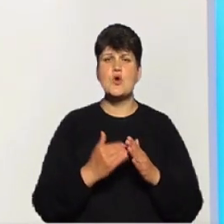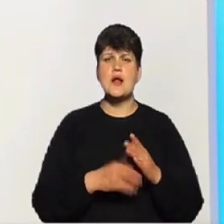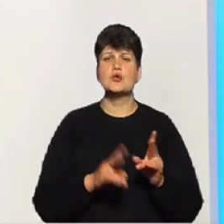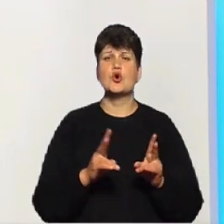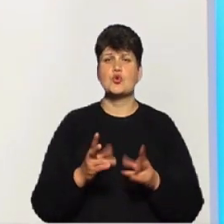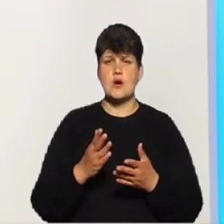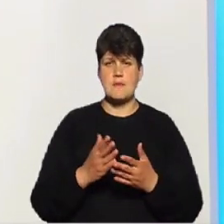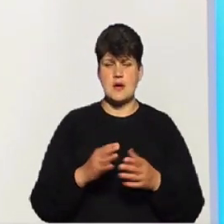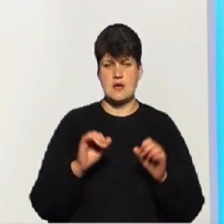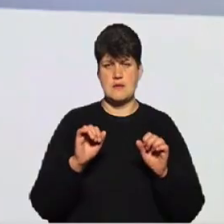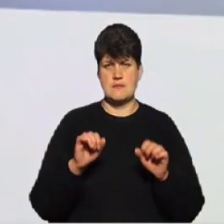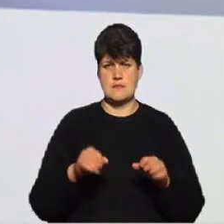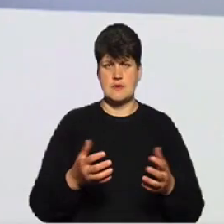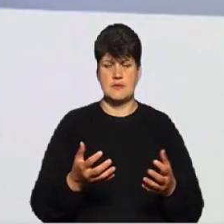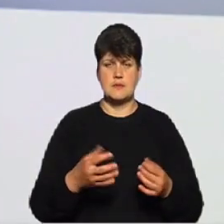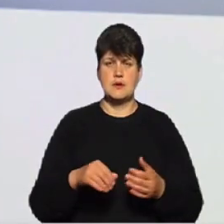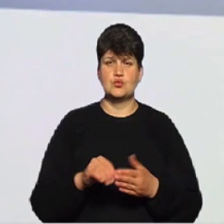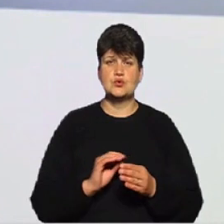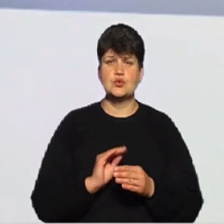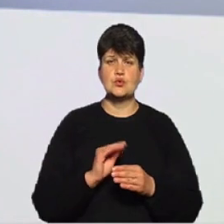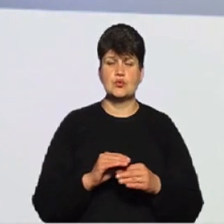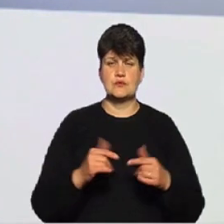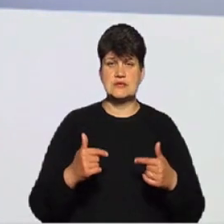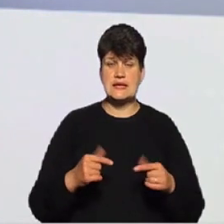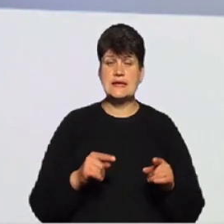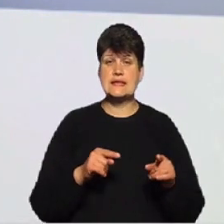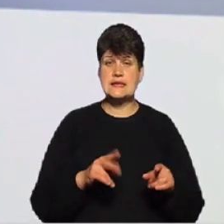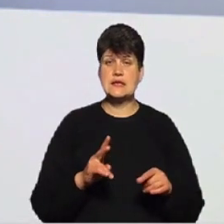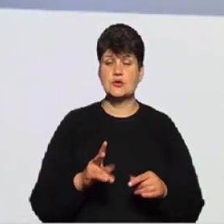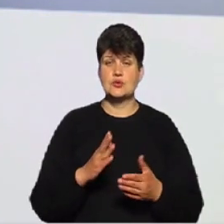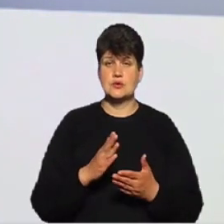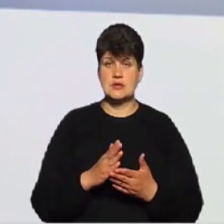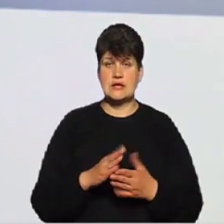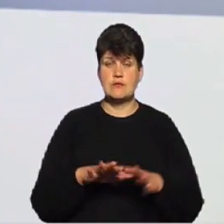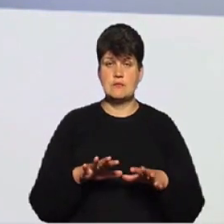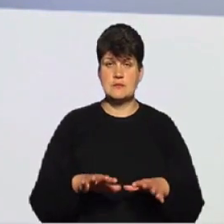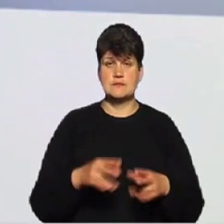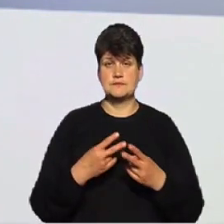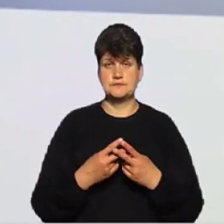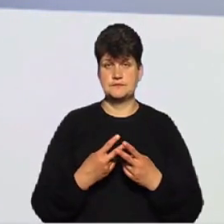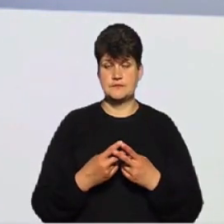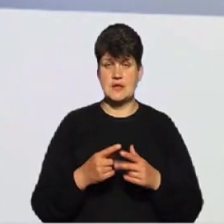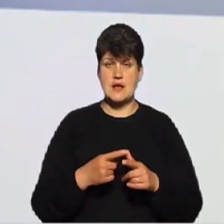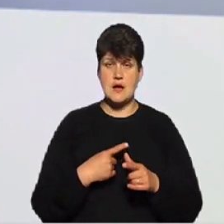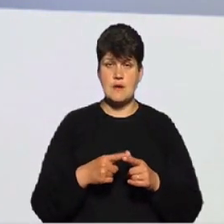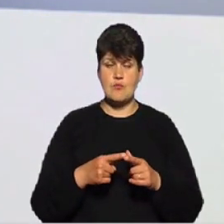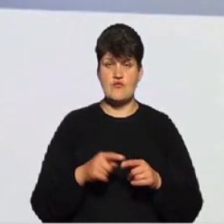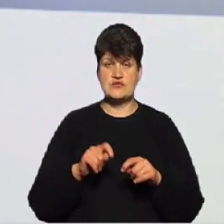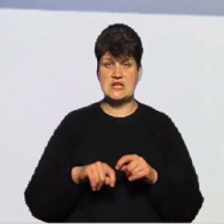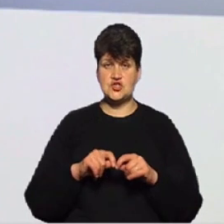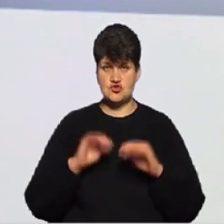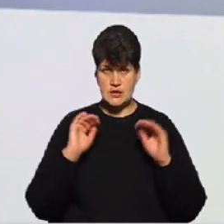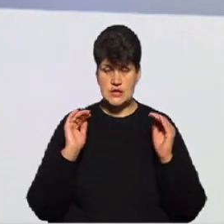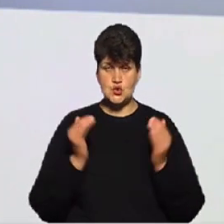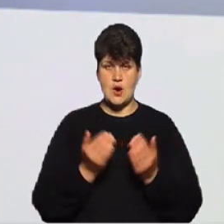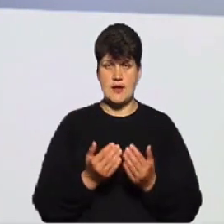брати участь в додатковій сесії, в тому числі ті, хто перебувають у місцях позбавлення волі або в слідчих ізоляторах. Завдання, знову ж таки,